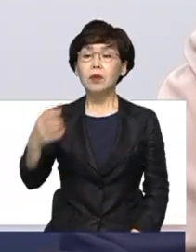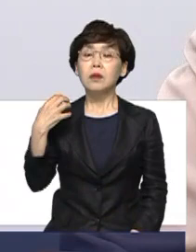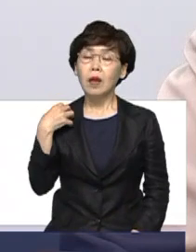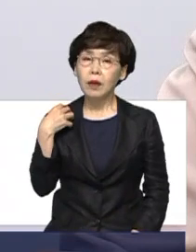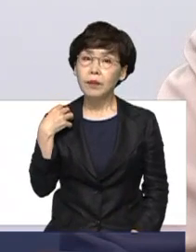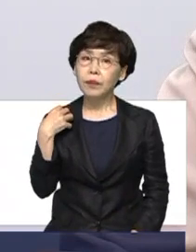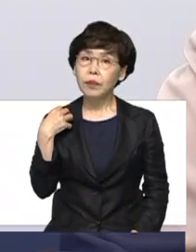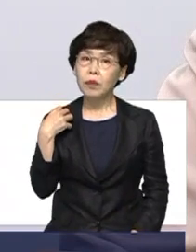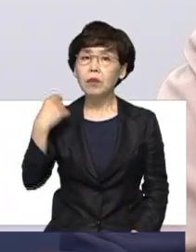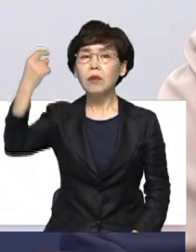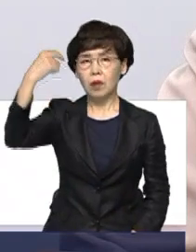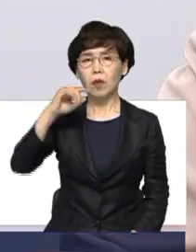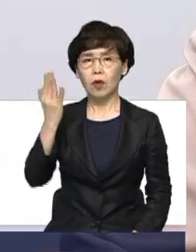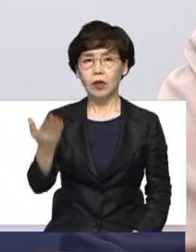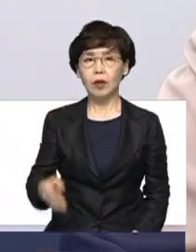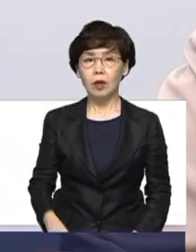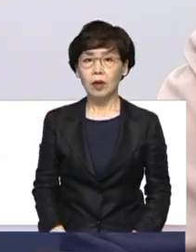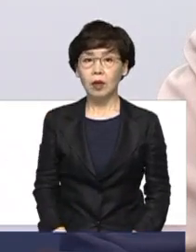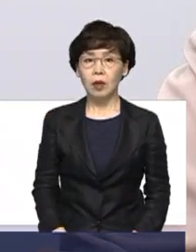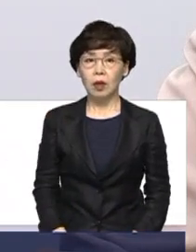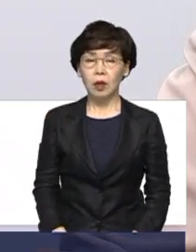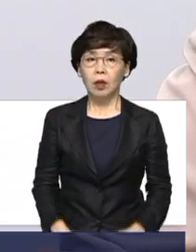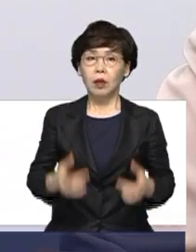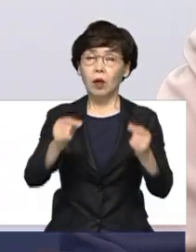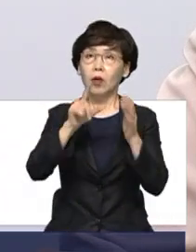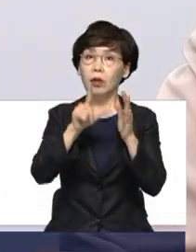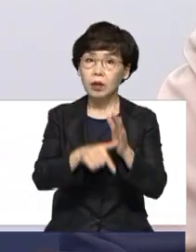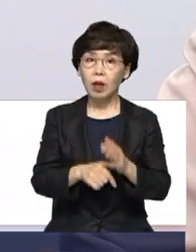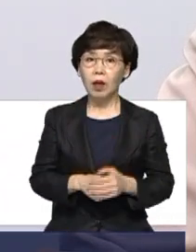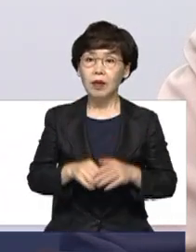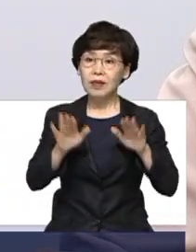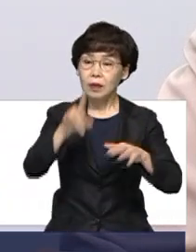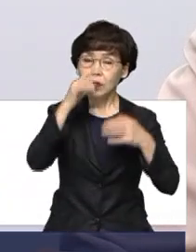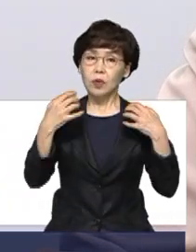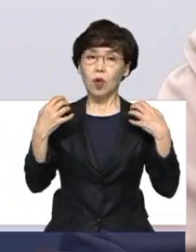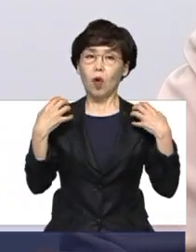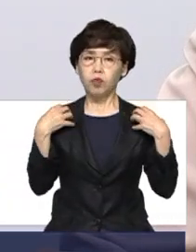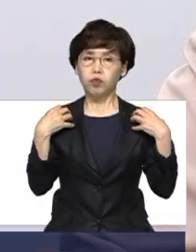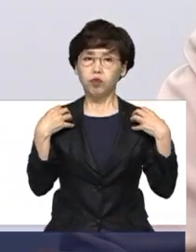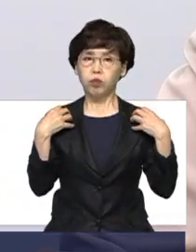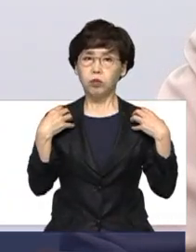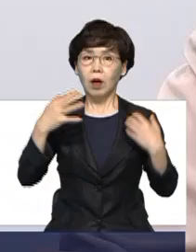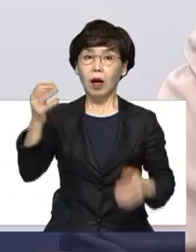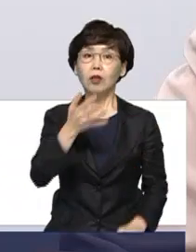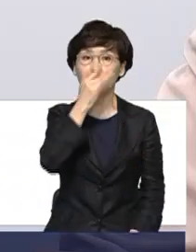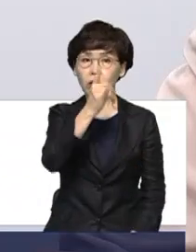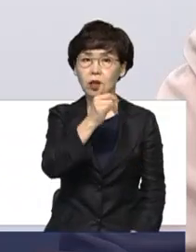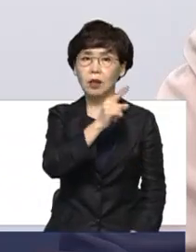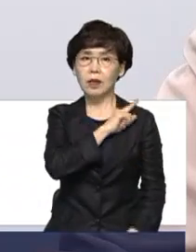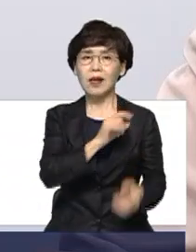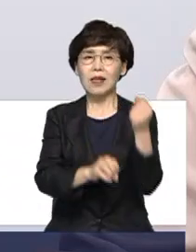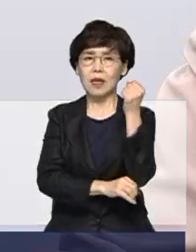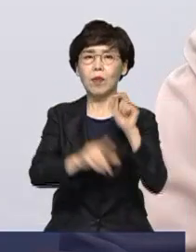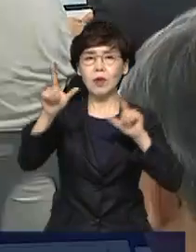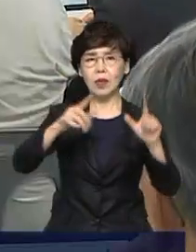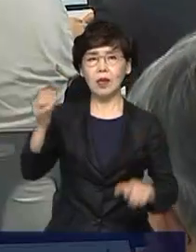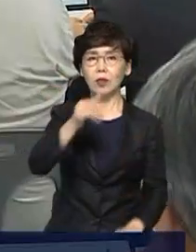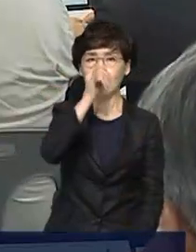책임을 느껴야 합니다. 그래야 집권 세력이 가질 수 있는 최소한의 자세를 갖는